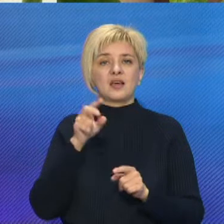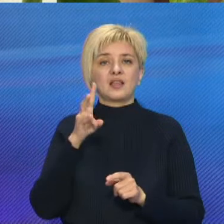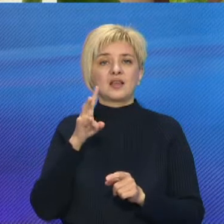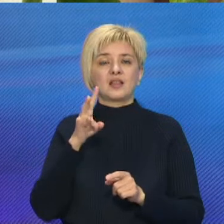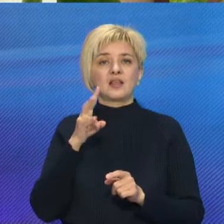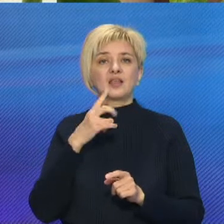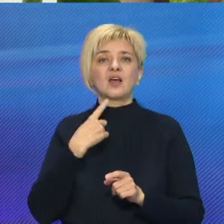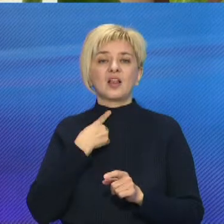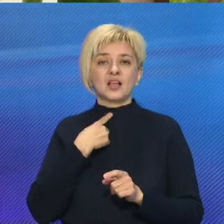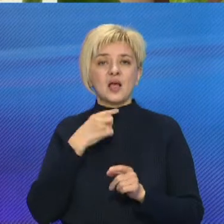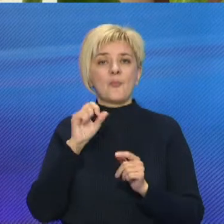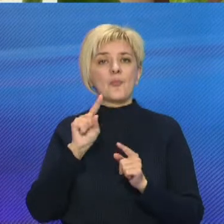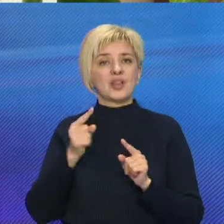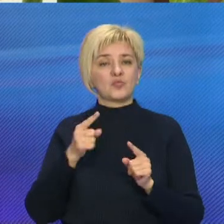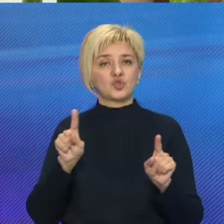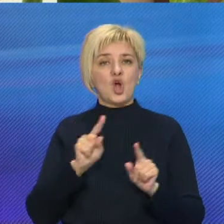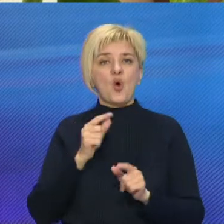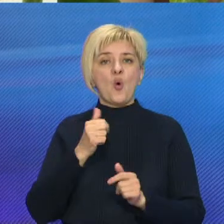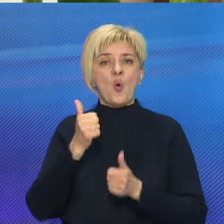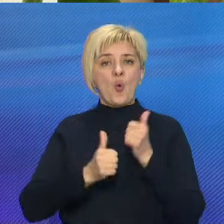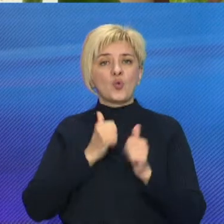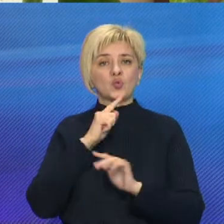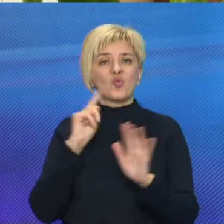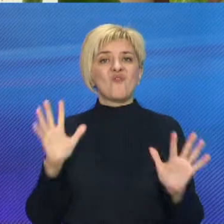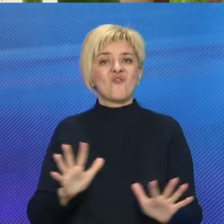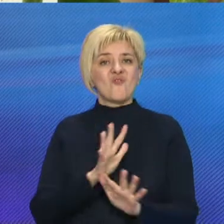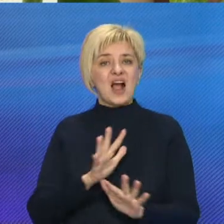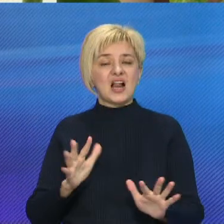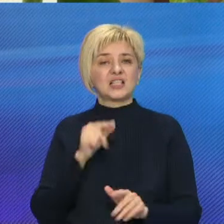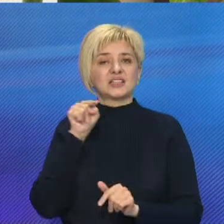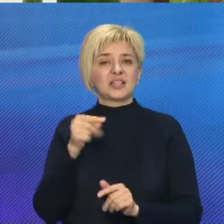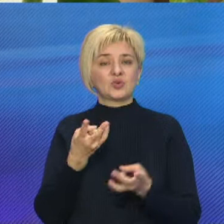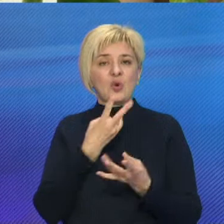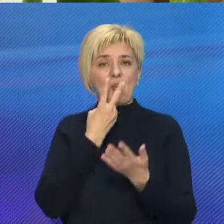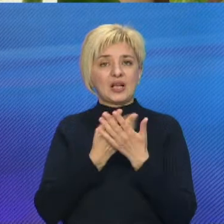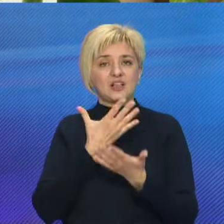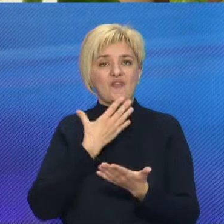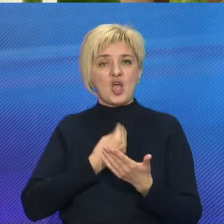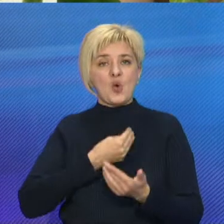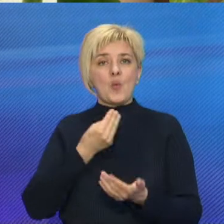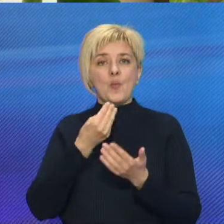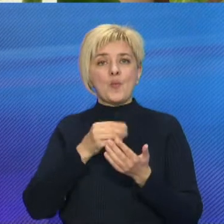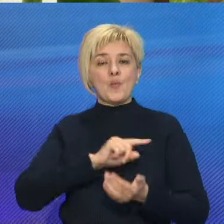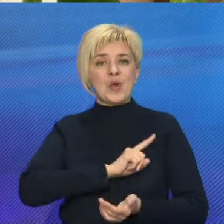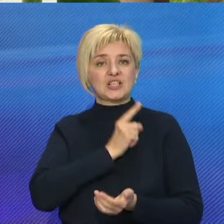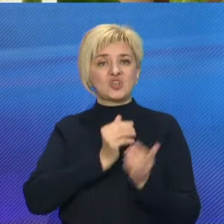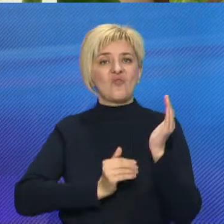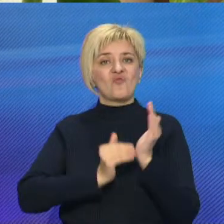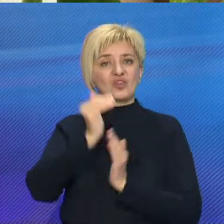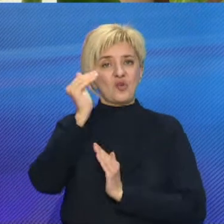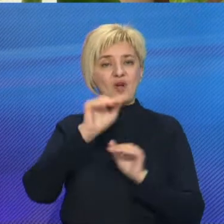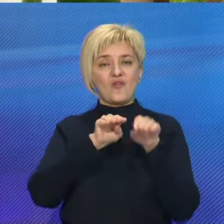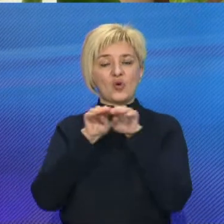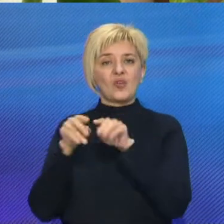все-таки конкурс вокальный. И здесь нужно показывать свое мастерство, причем желательно очень высокого уровня. Но это и